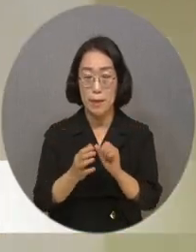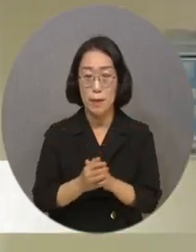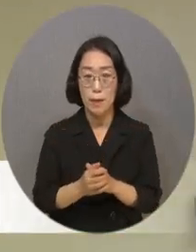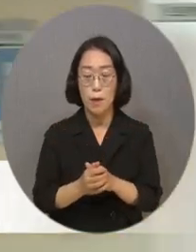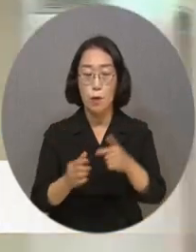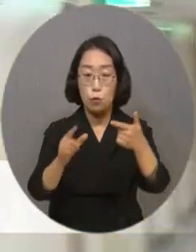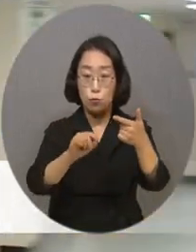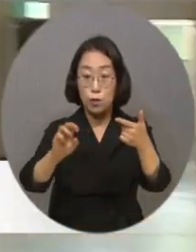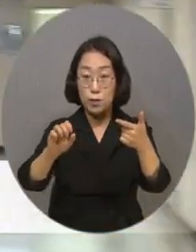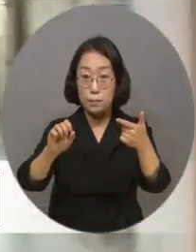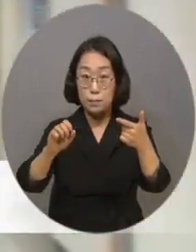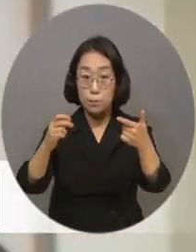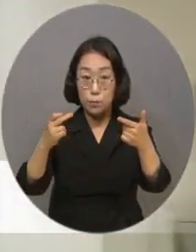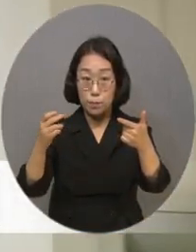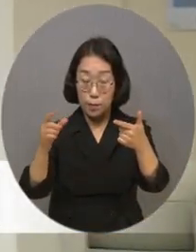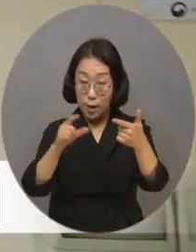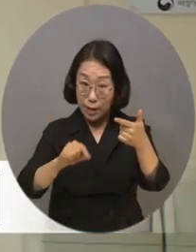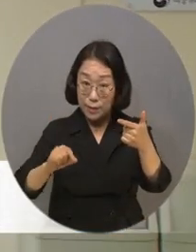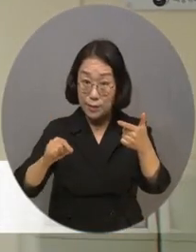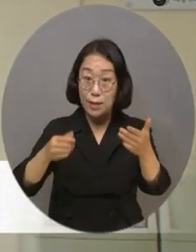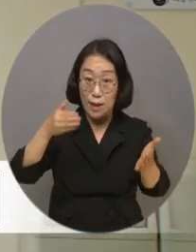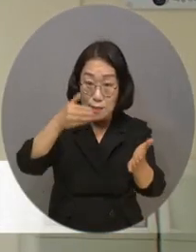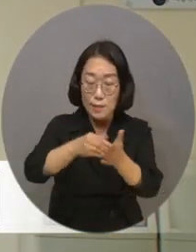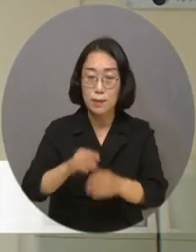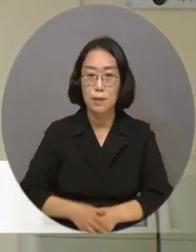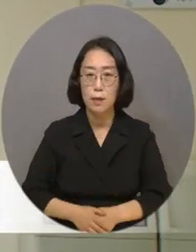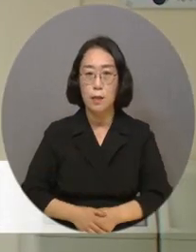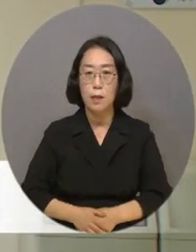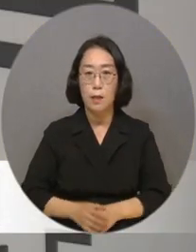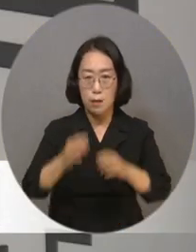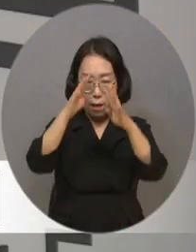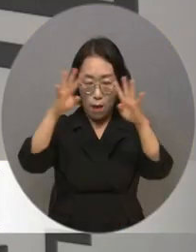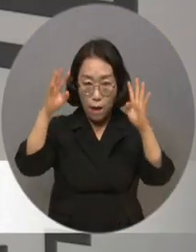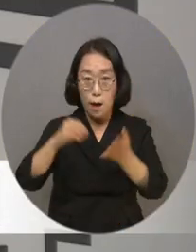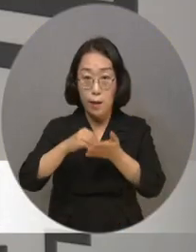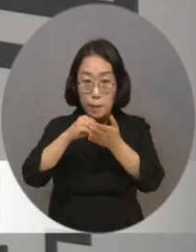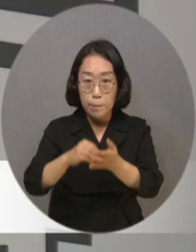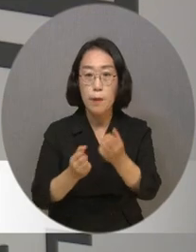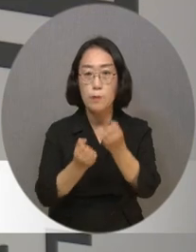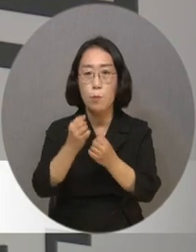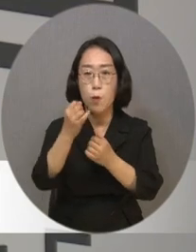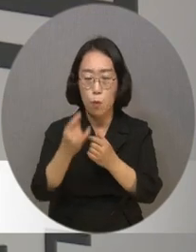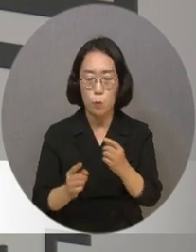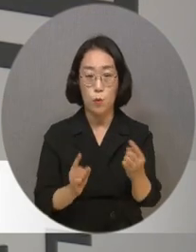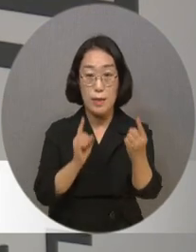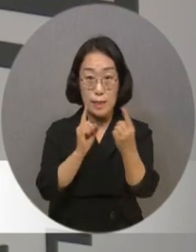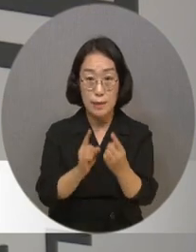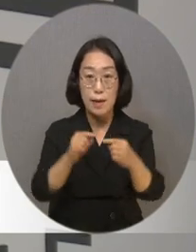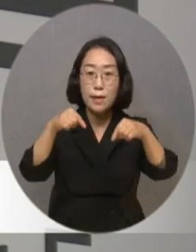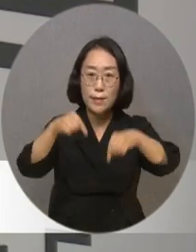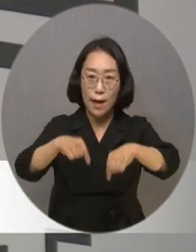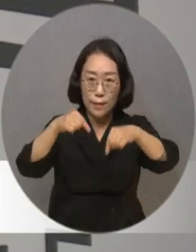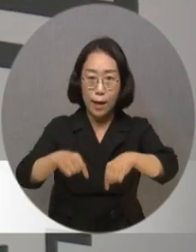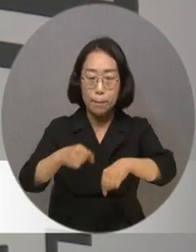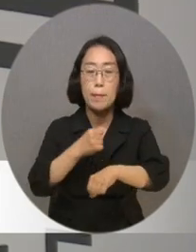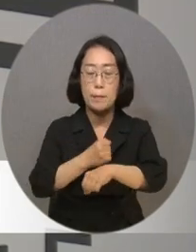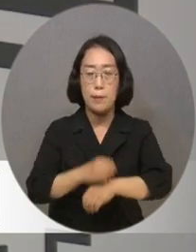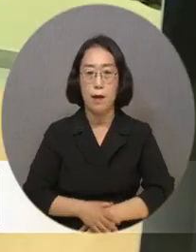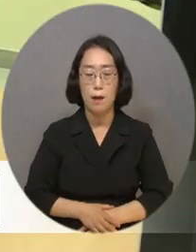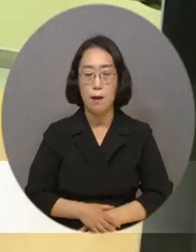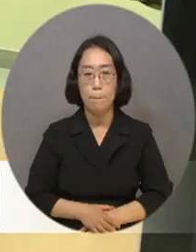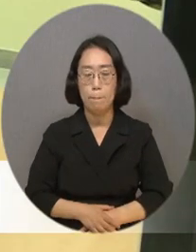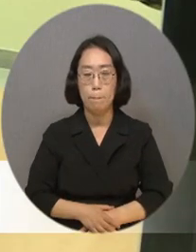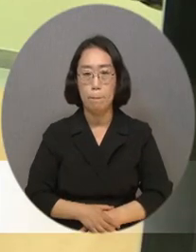6월 11일까지 2024학년도 대입 설명회와 1:1 맞춤형 상담을 실시합니다.